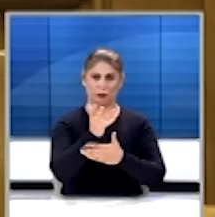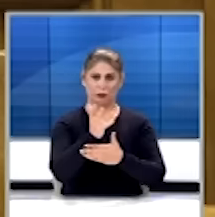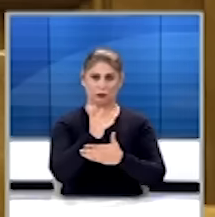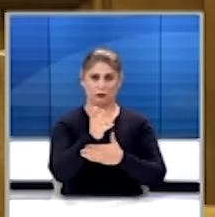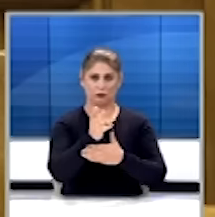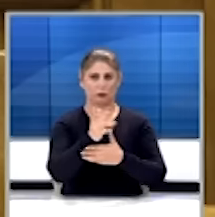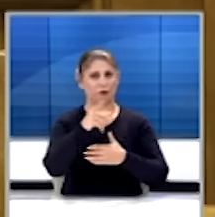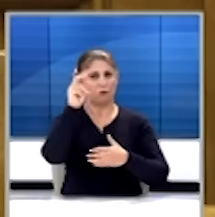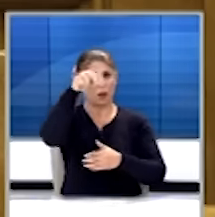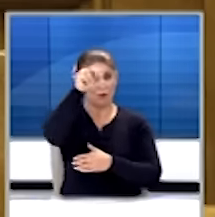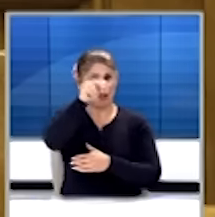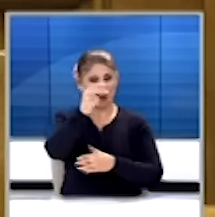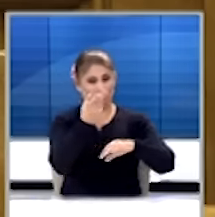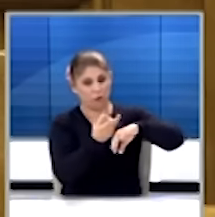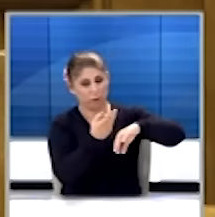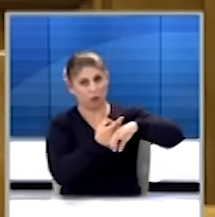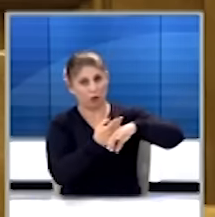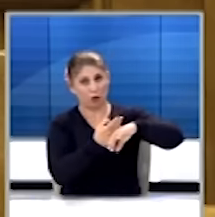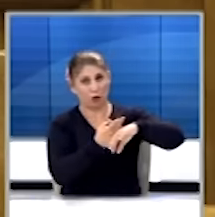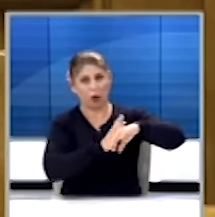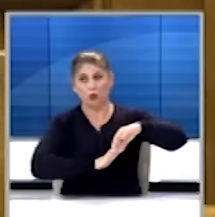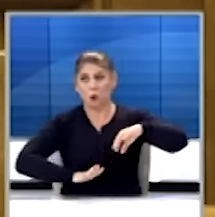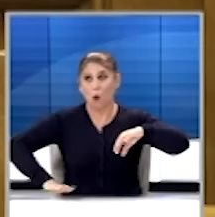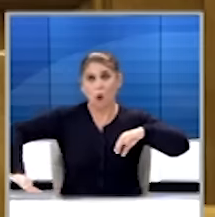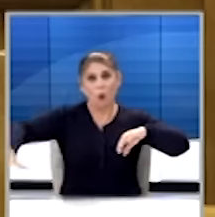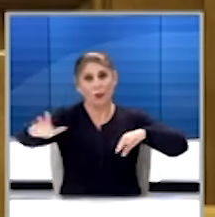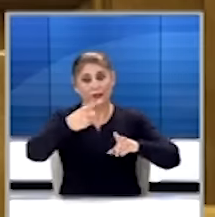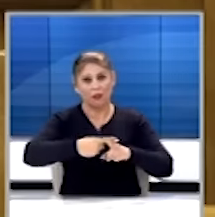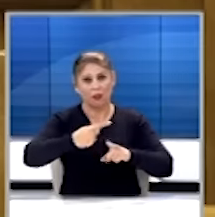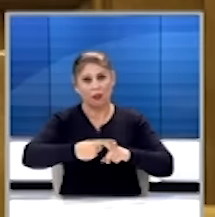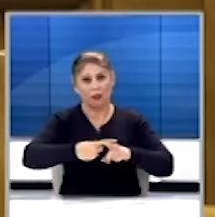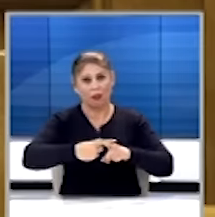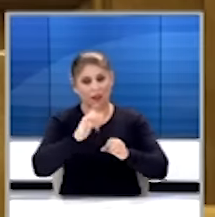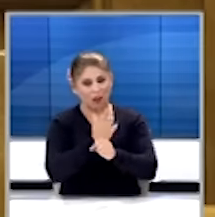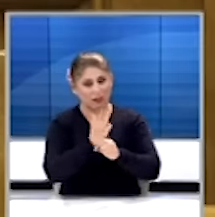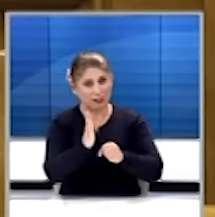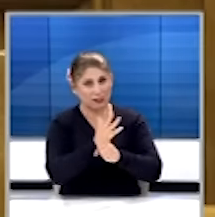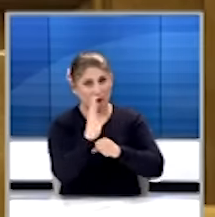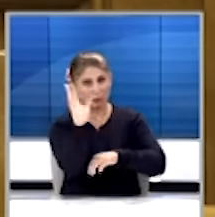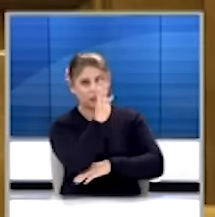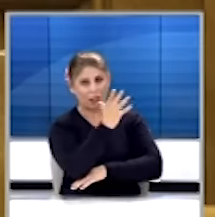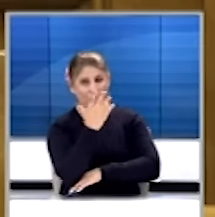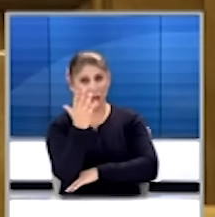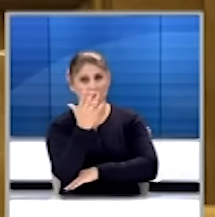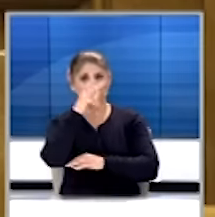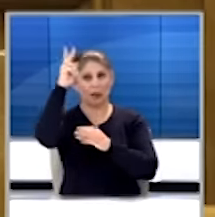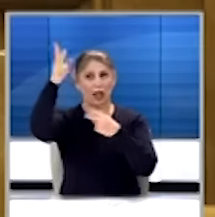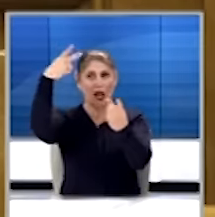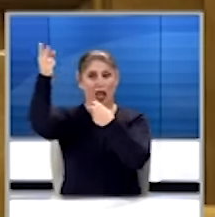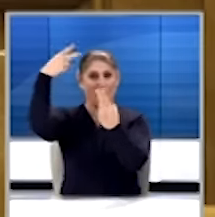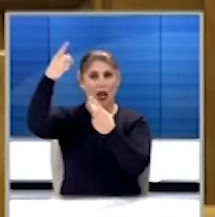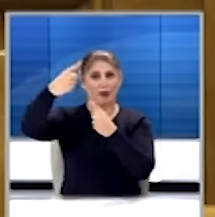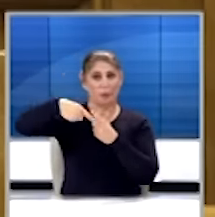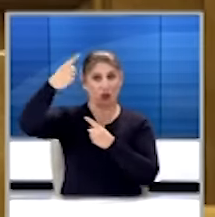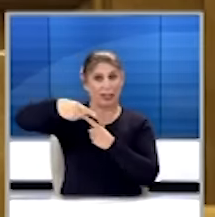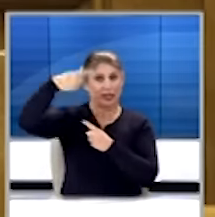βουνά μας όλη τη χώρα και τα καταστρέφουν για να κερδοφορούν με τις ανεμογεννήτριες, ενώ η τιμή του ρεύματος στραβά την